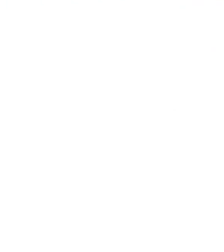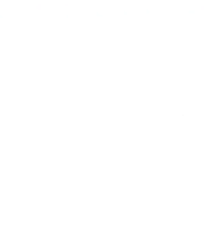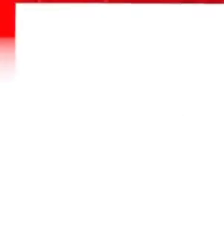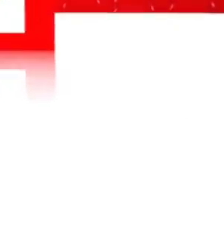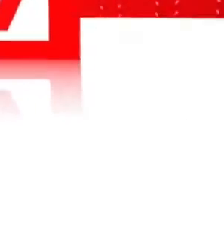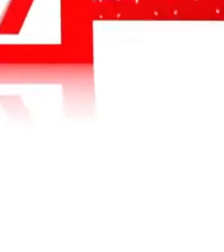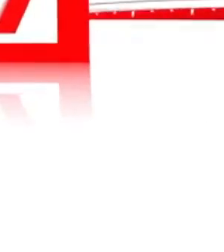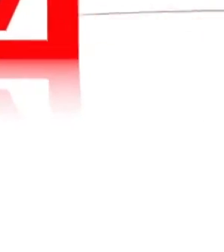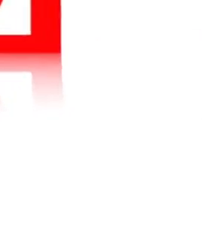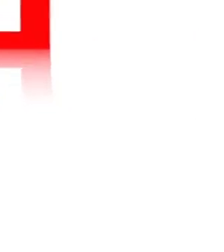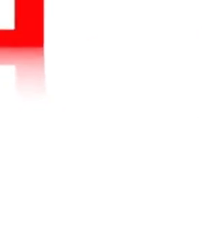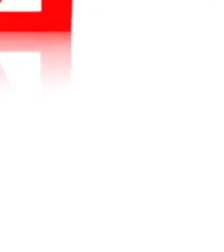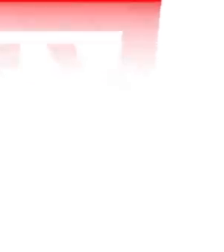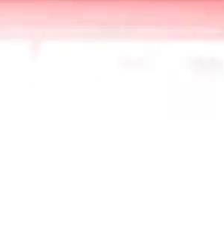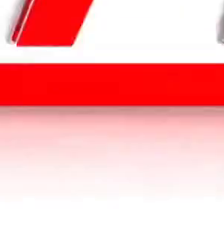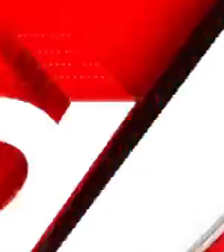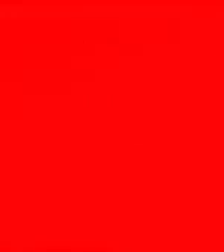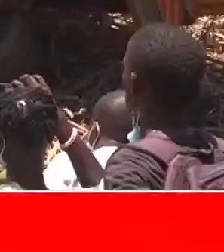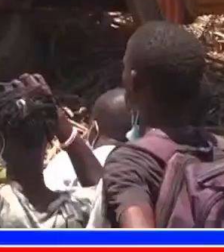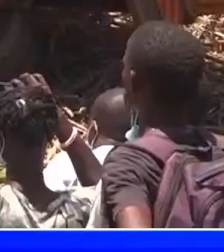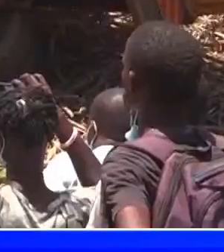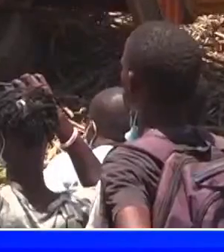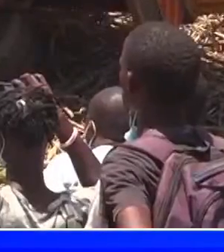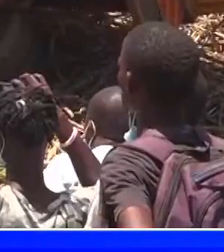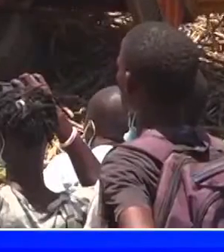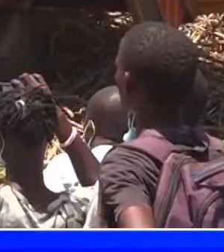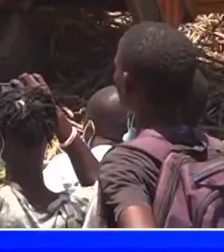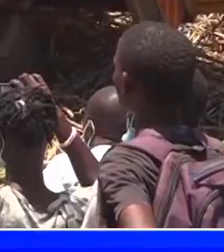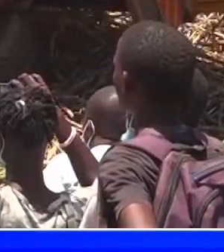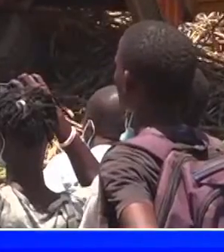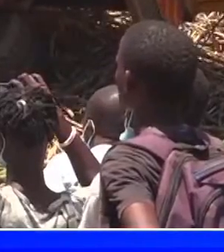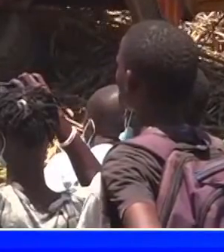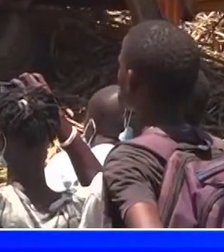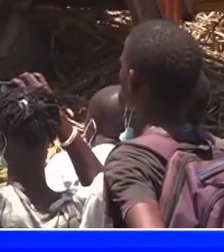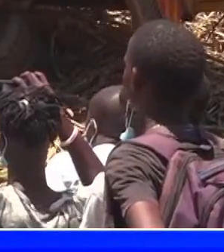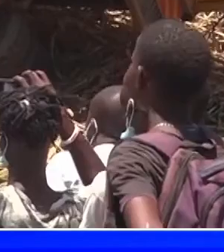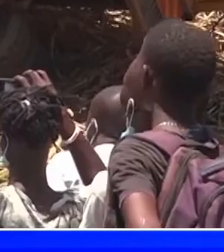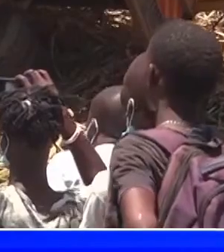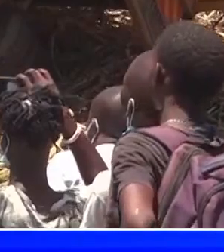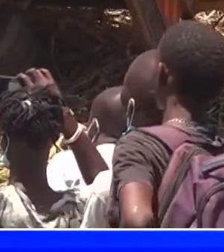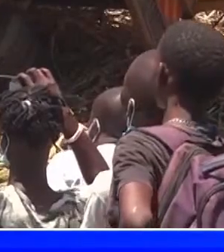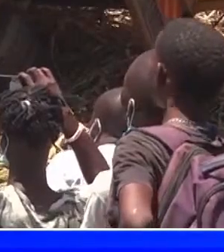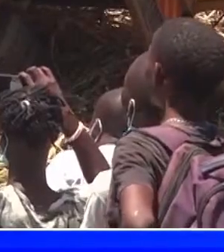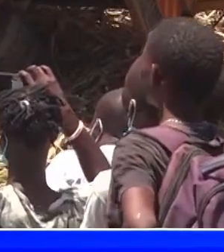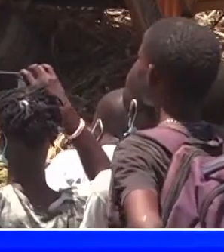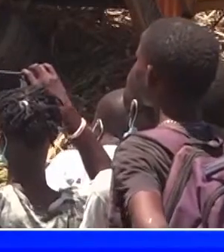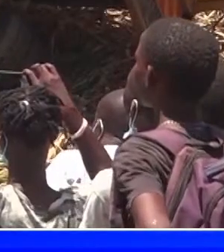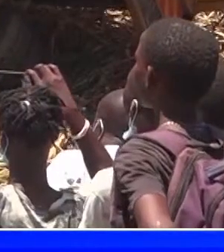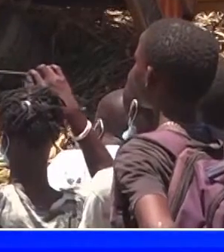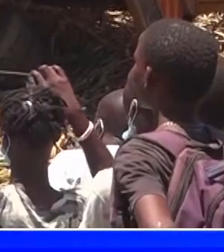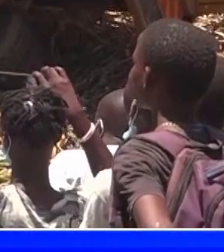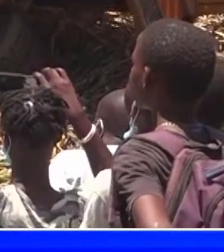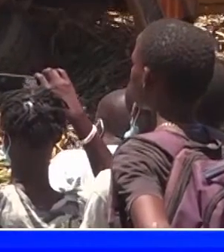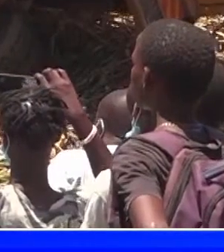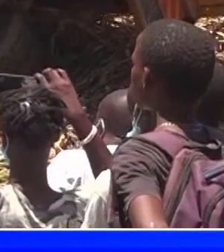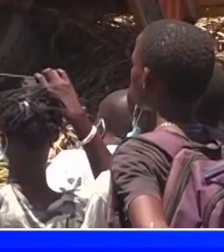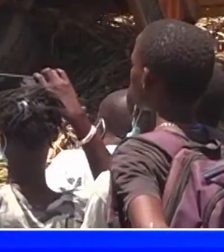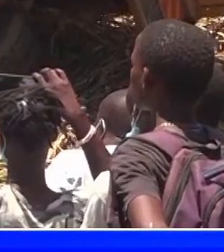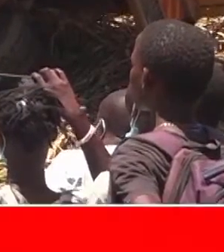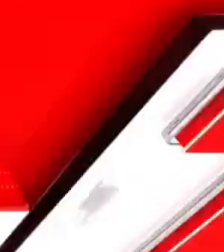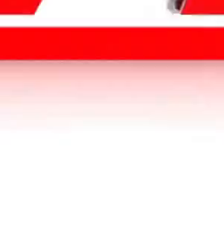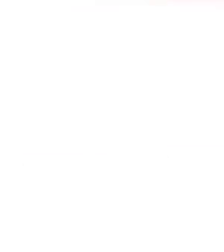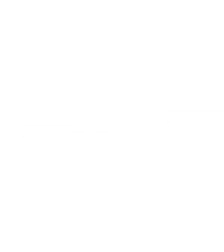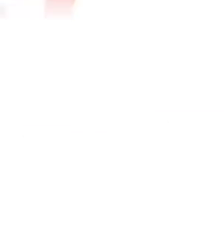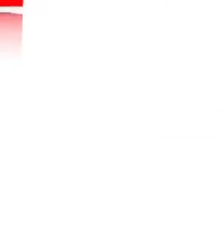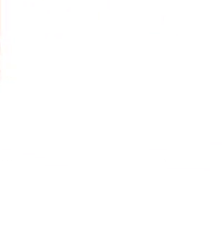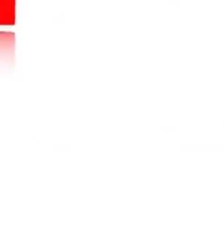yajayo katika upeo wa TV47. Watu 17 wamefariki leo katika ajali mbili Malindi na